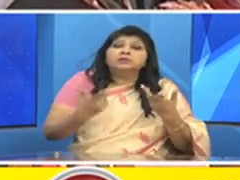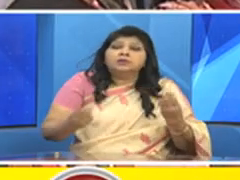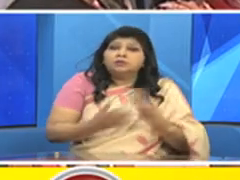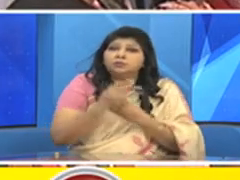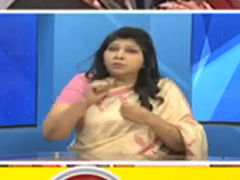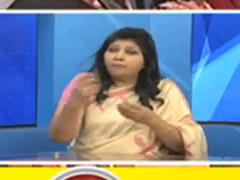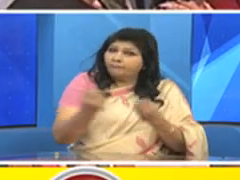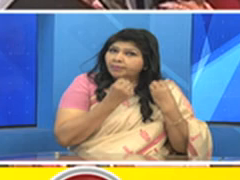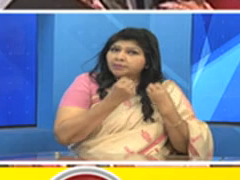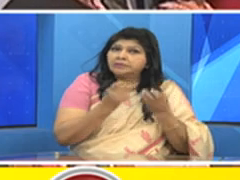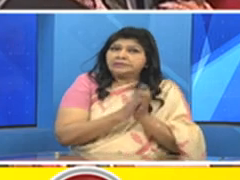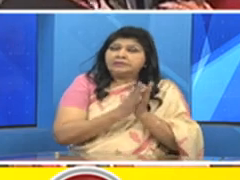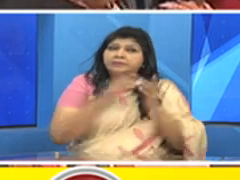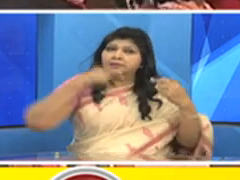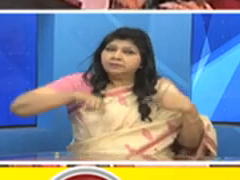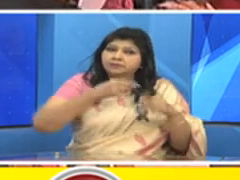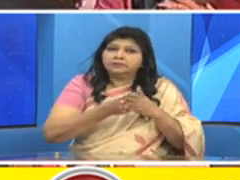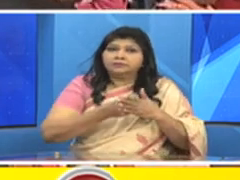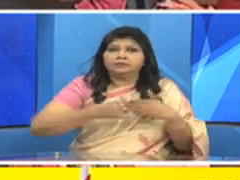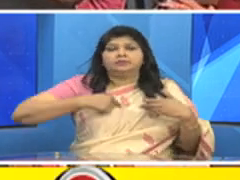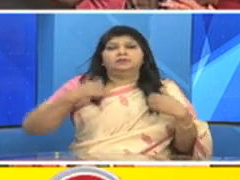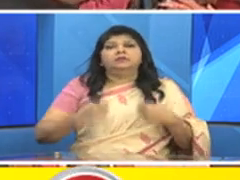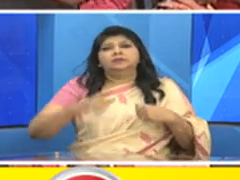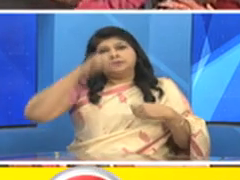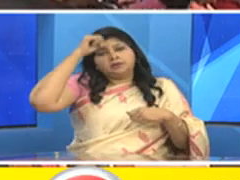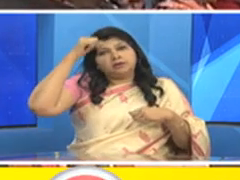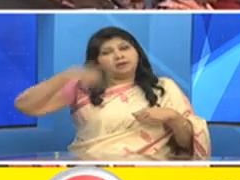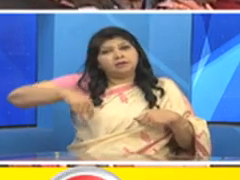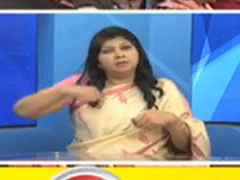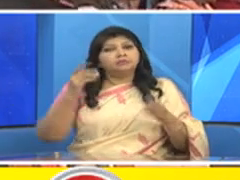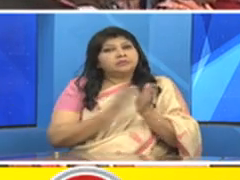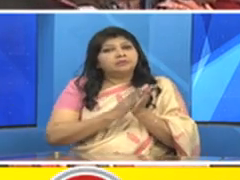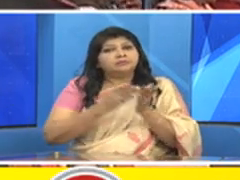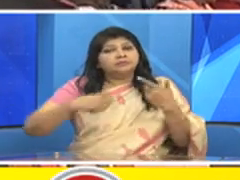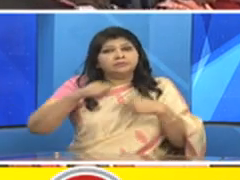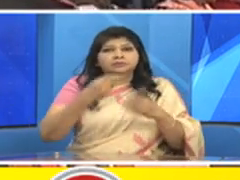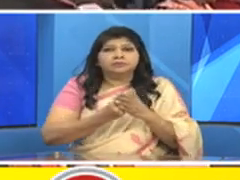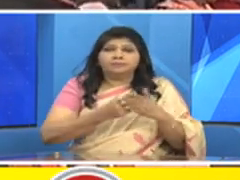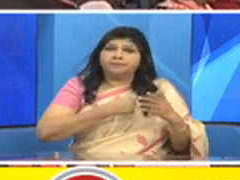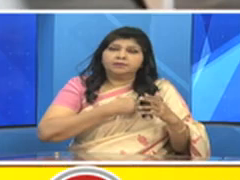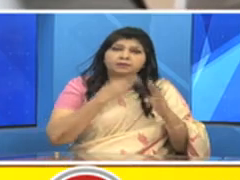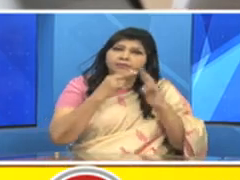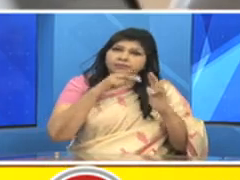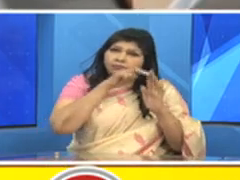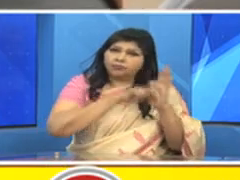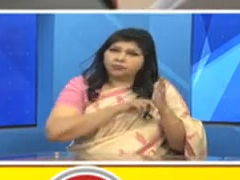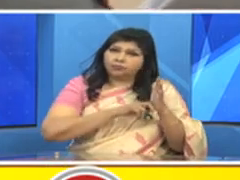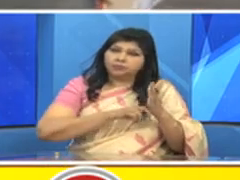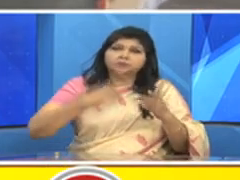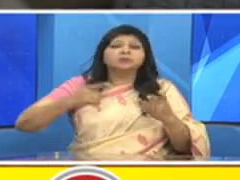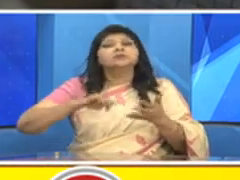को सेलिब्रेट करने के लिए, भारत को सेलिब्रेट करने के लिए। मन की बात